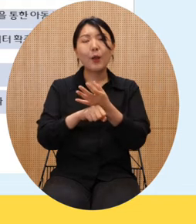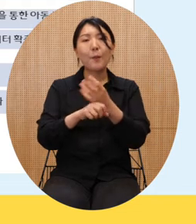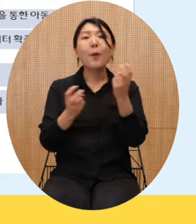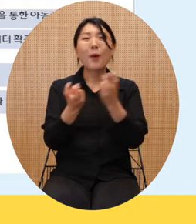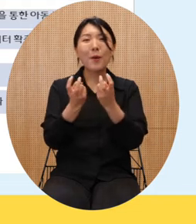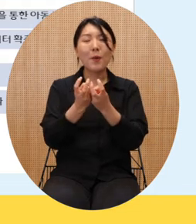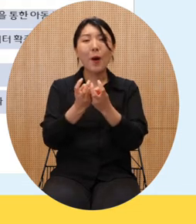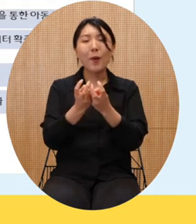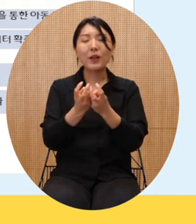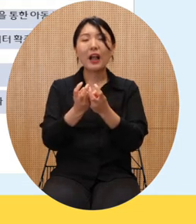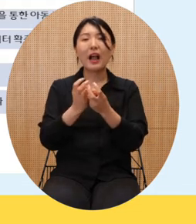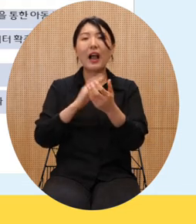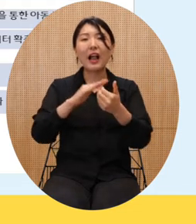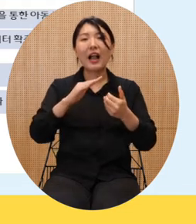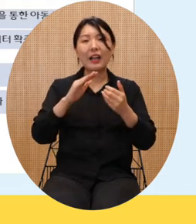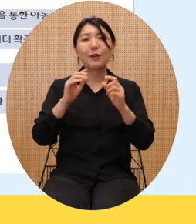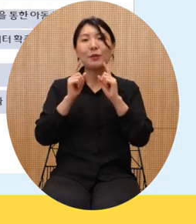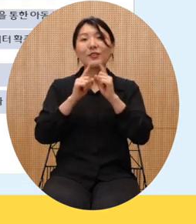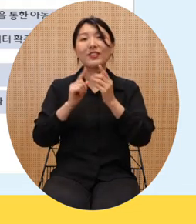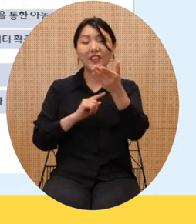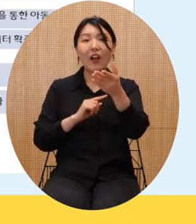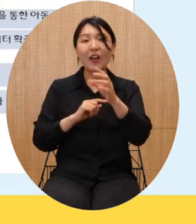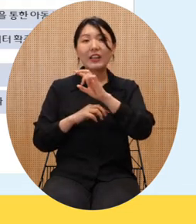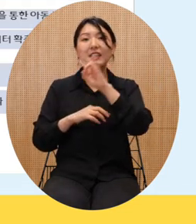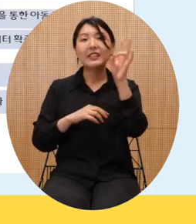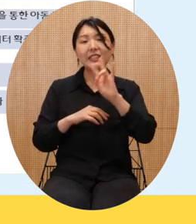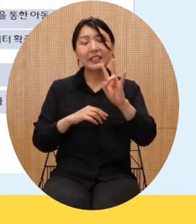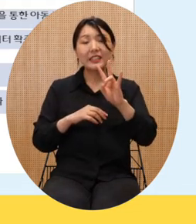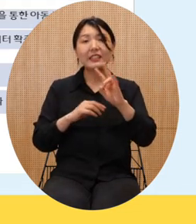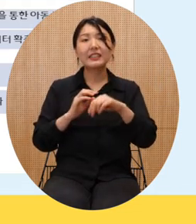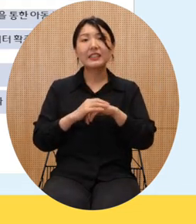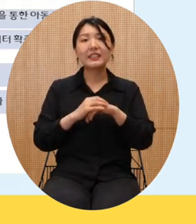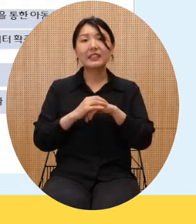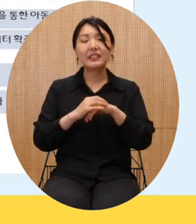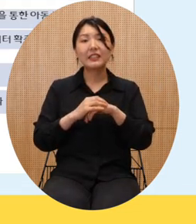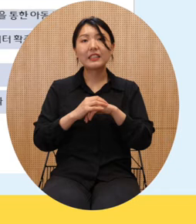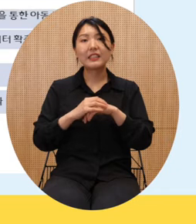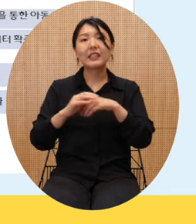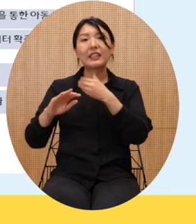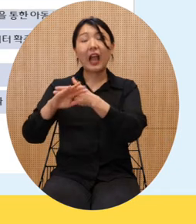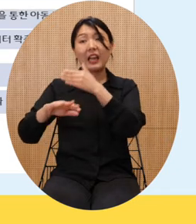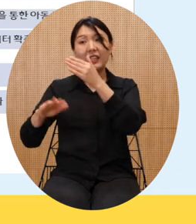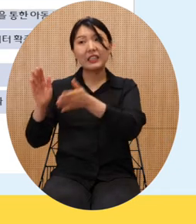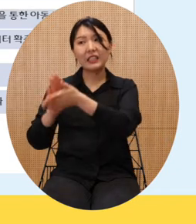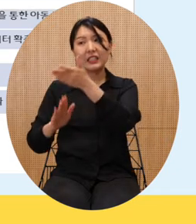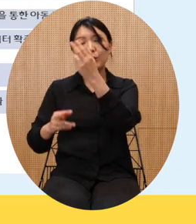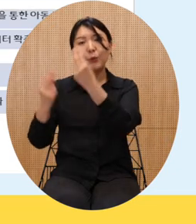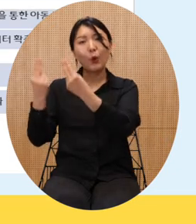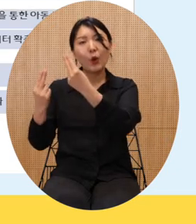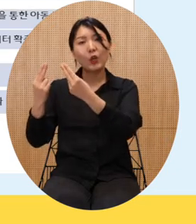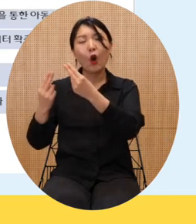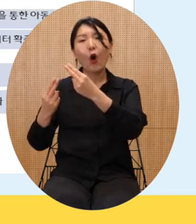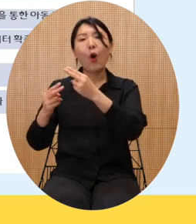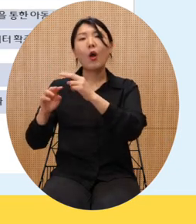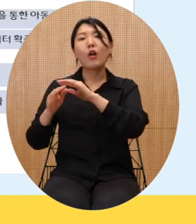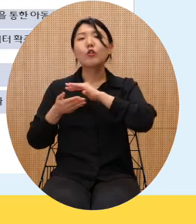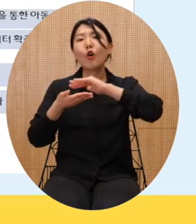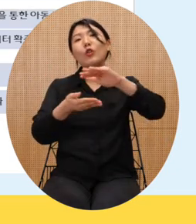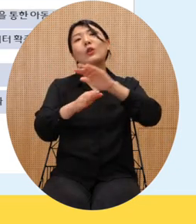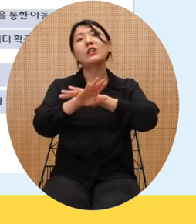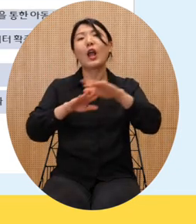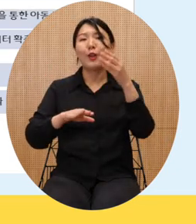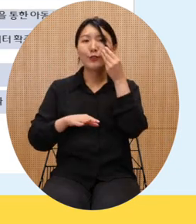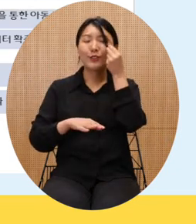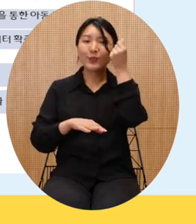것 같고요. 그리고 그 전달 체계, 제가 계속 이제 주거복지 전달 체계를 말씀을 드렸는데, 시흥은 그